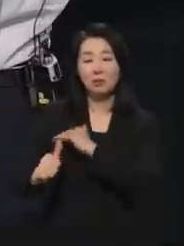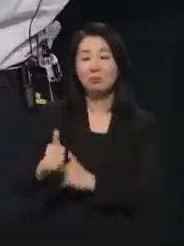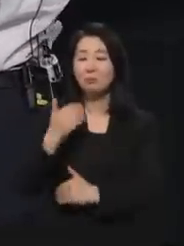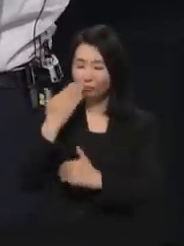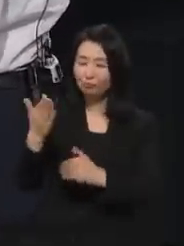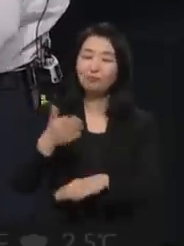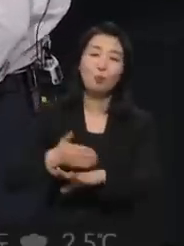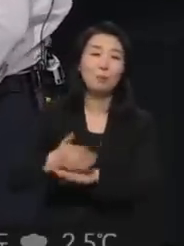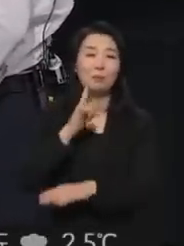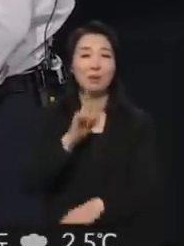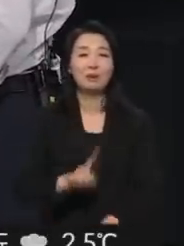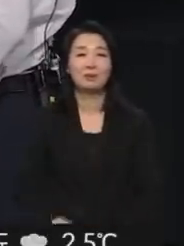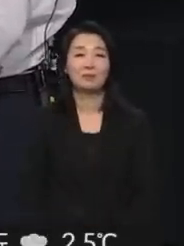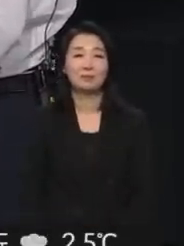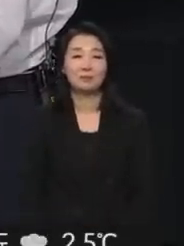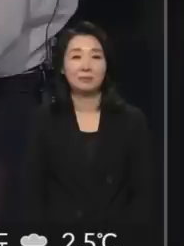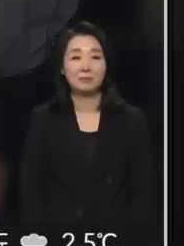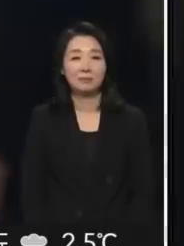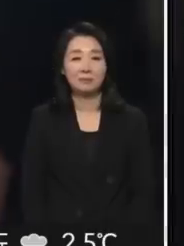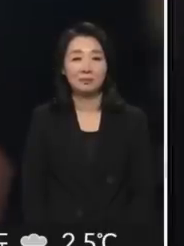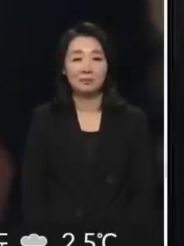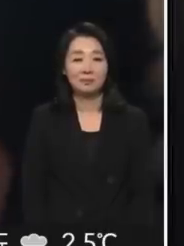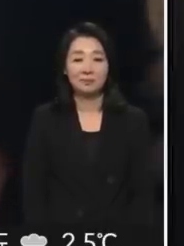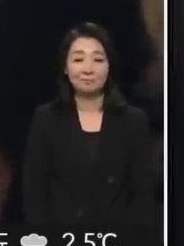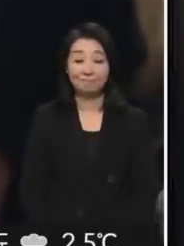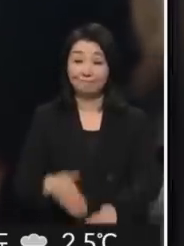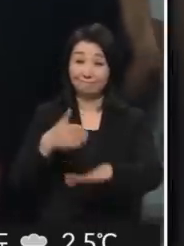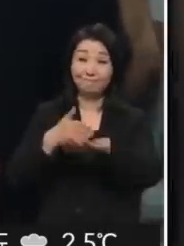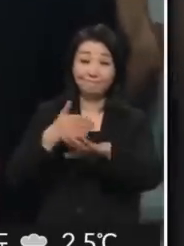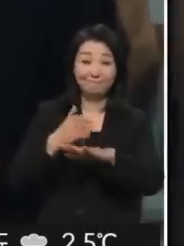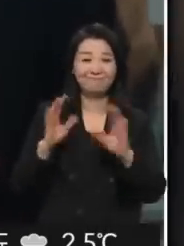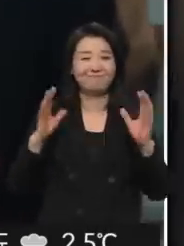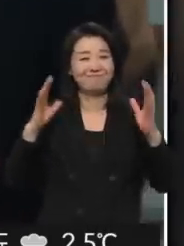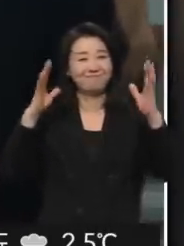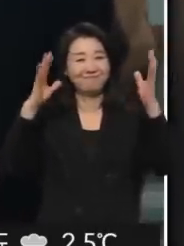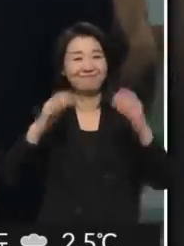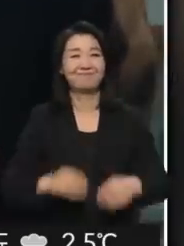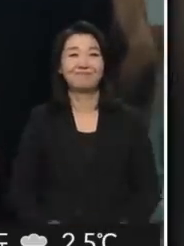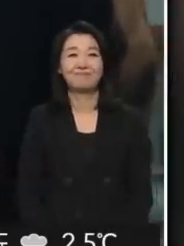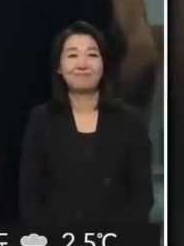하죠. 오케이, 땡큐.